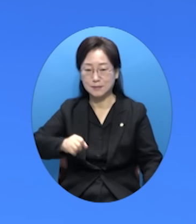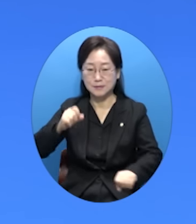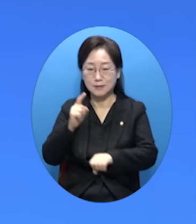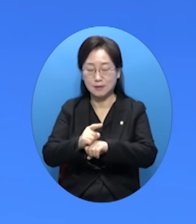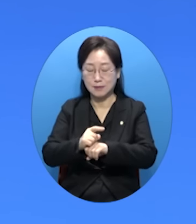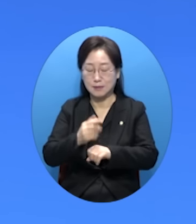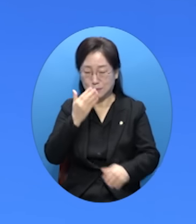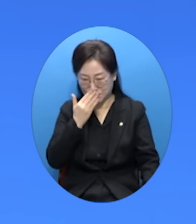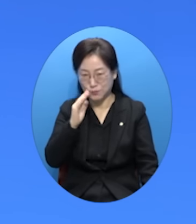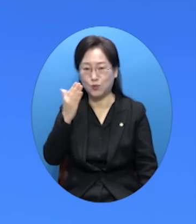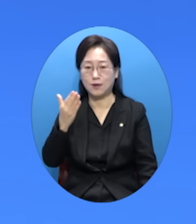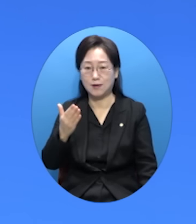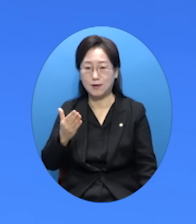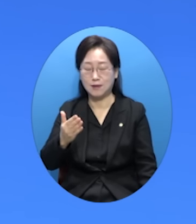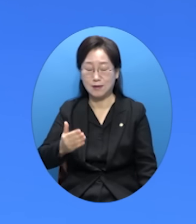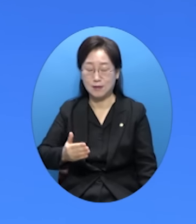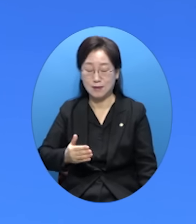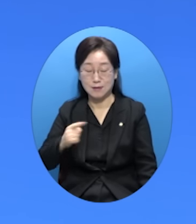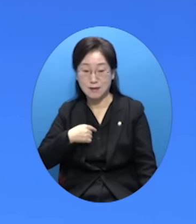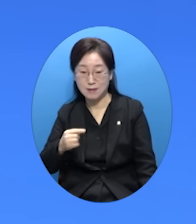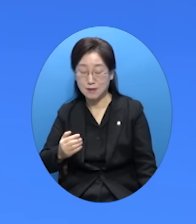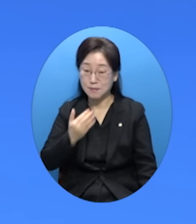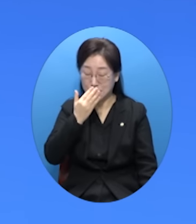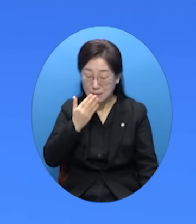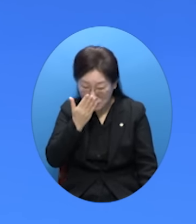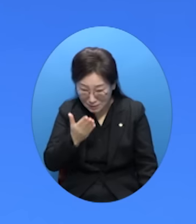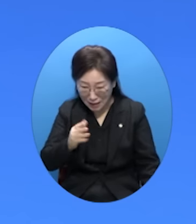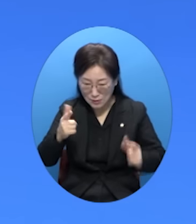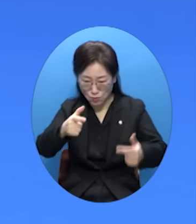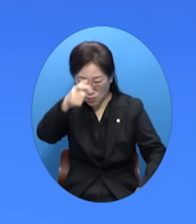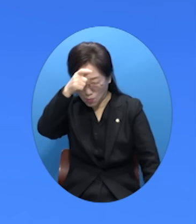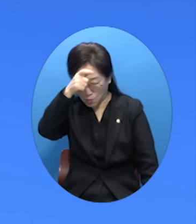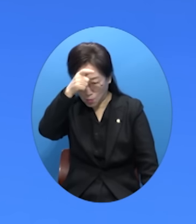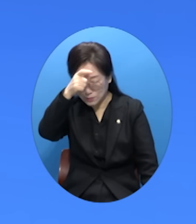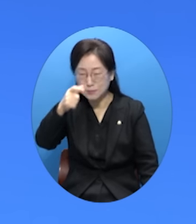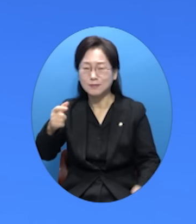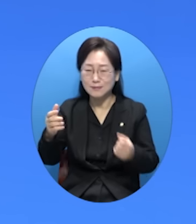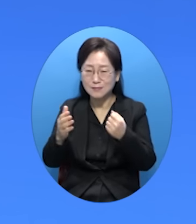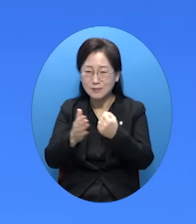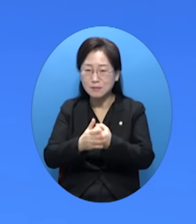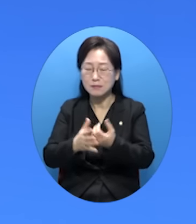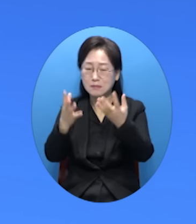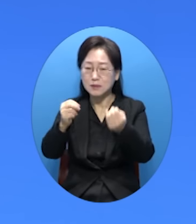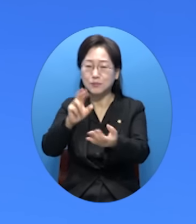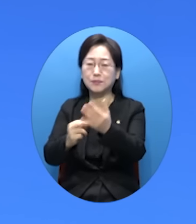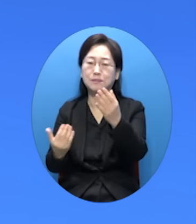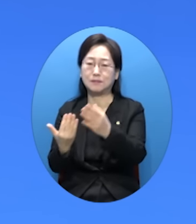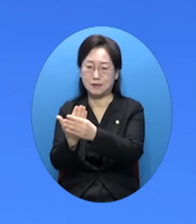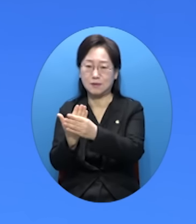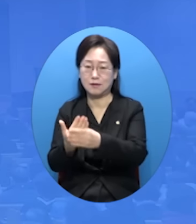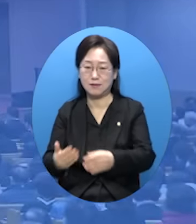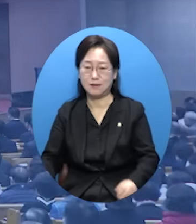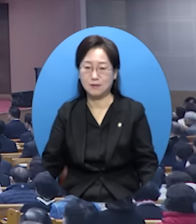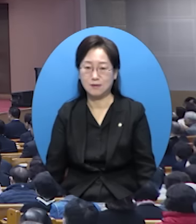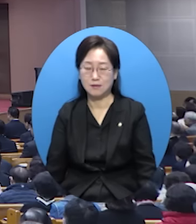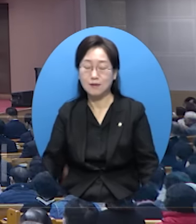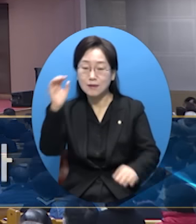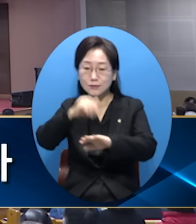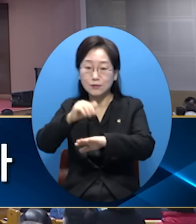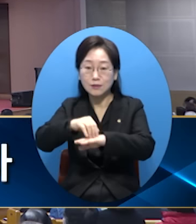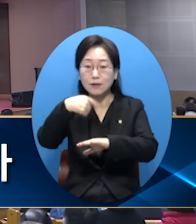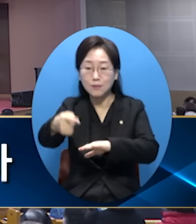깨지려고 그러지 않고 버티고 내 고집만 부리니까 많은 문제가 생겨나는 것입니다. 연단을